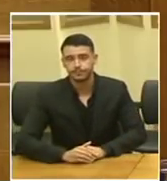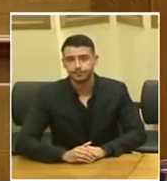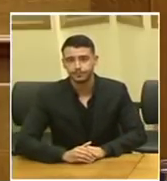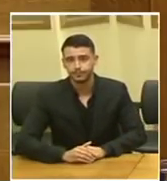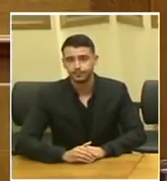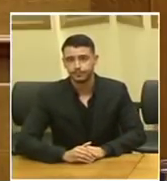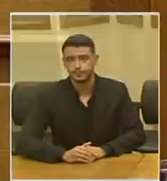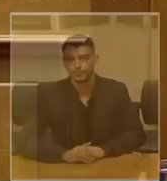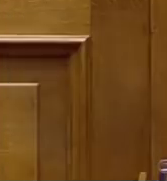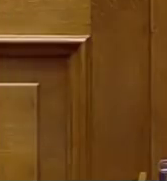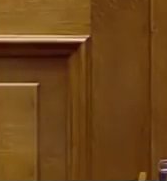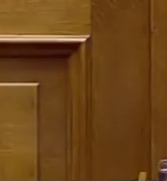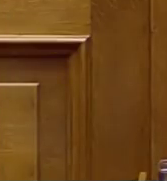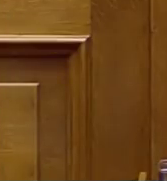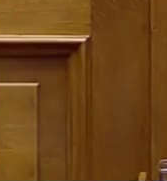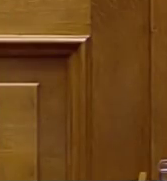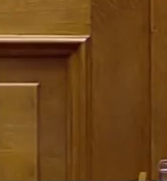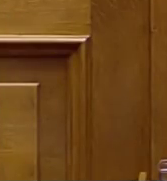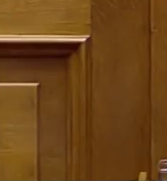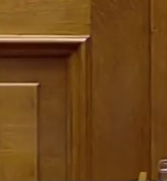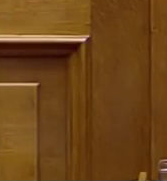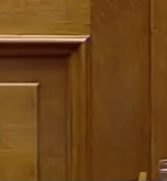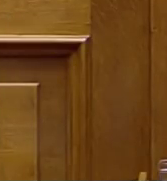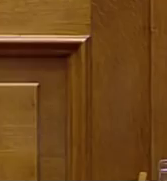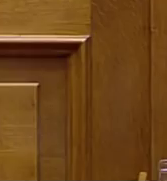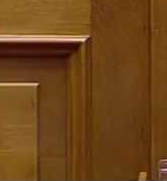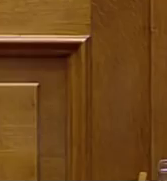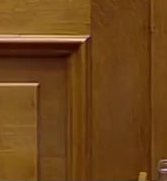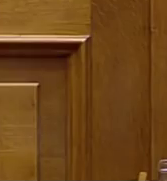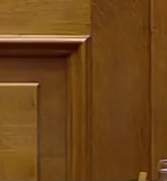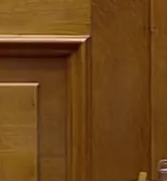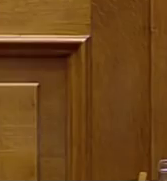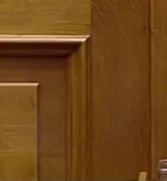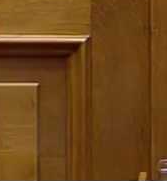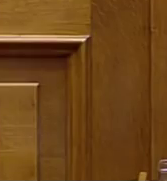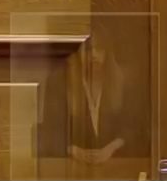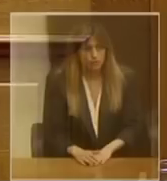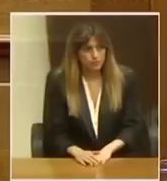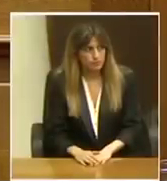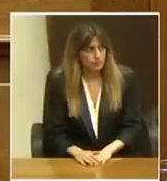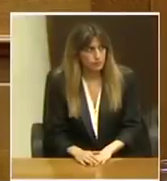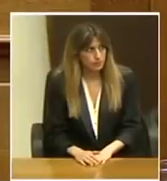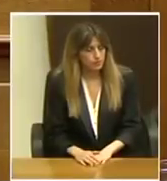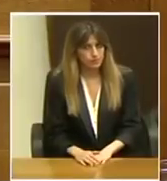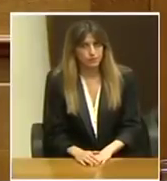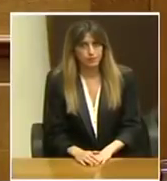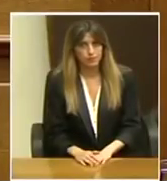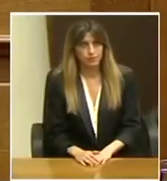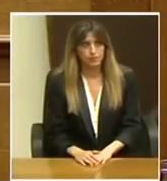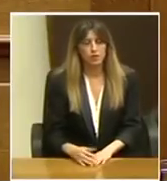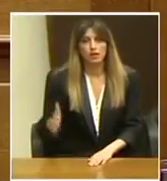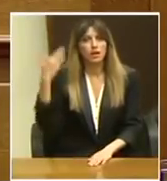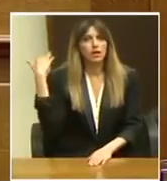από τη Μακεδονία του Πυρήν, εσύ απαγορεύεται να λέγεσαι Μακεδόνας. Εμείς τη συνθήκη του 1913 δεν την